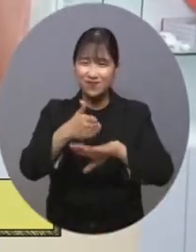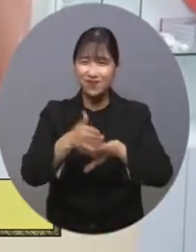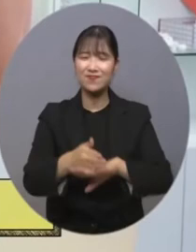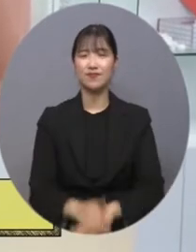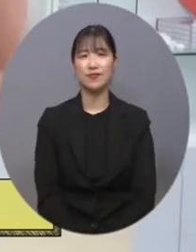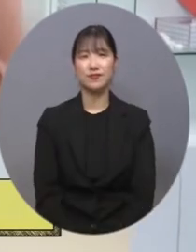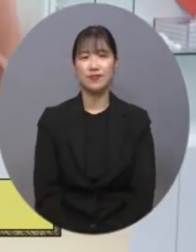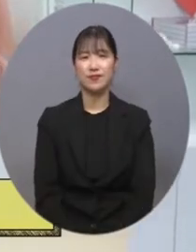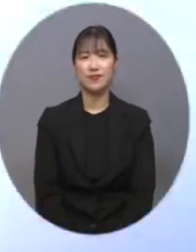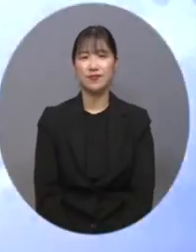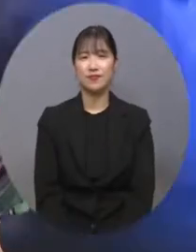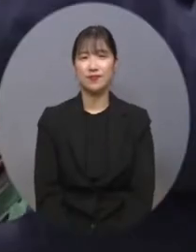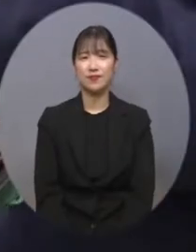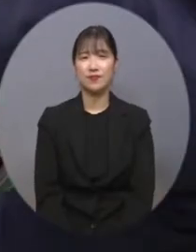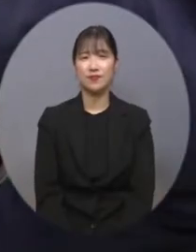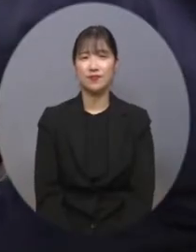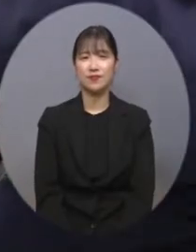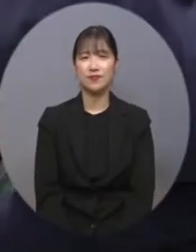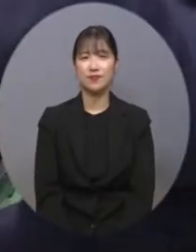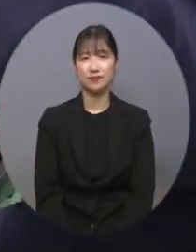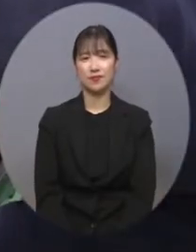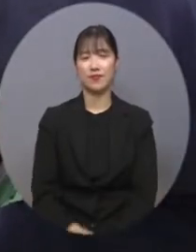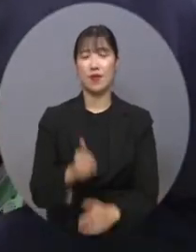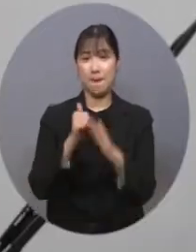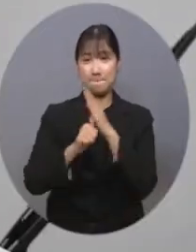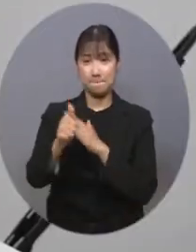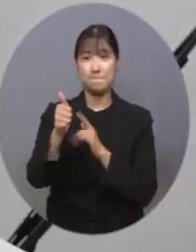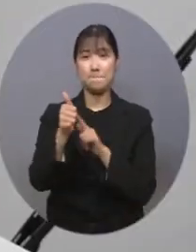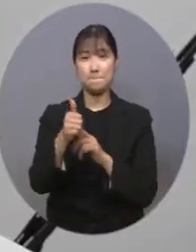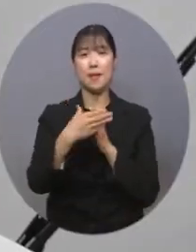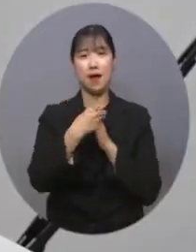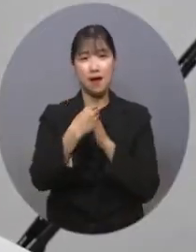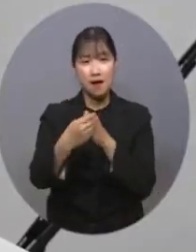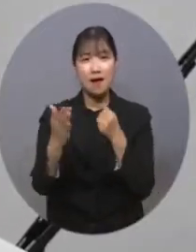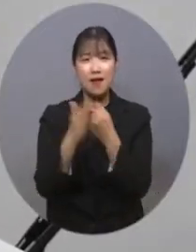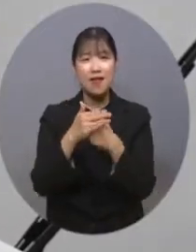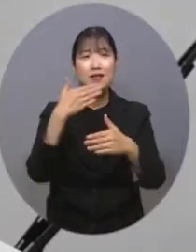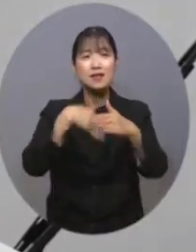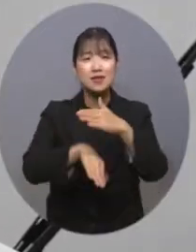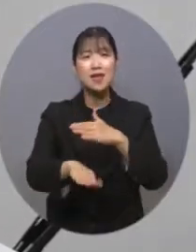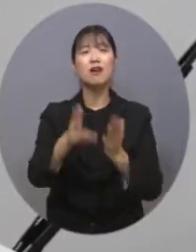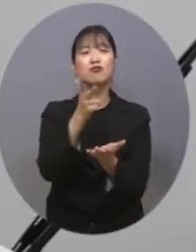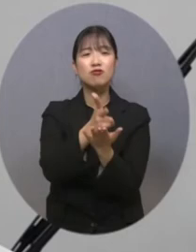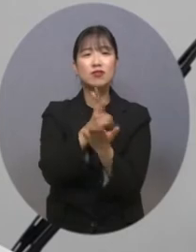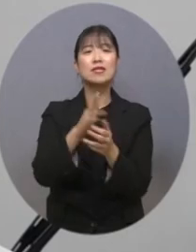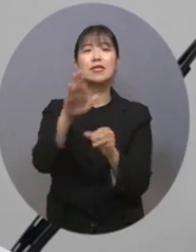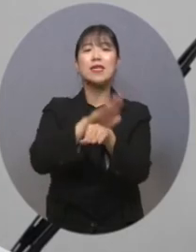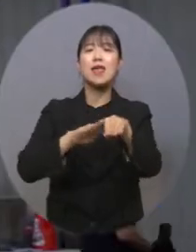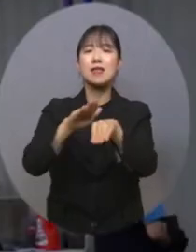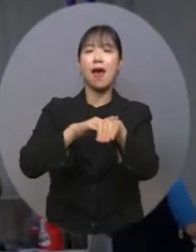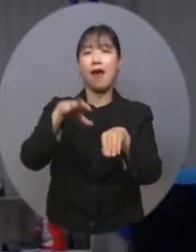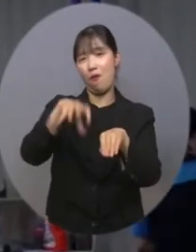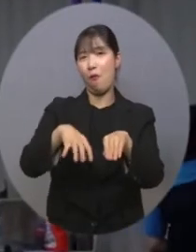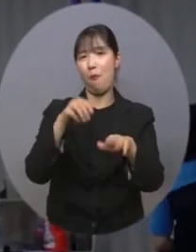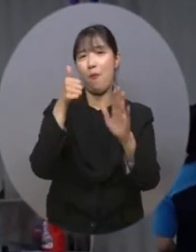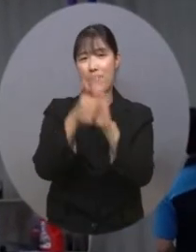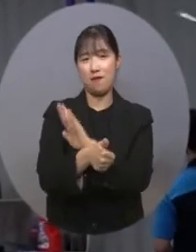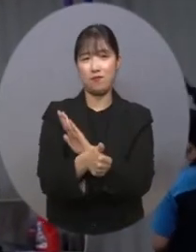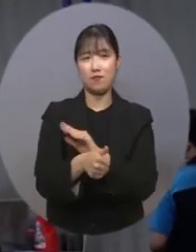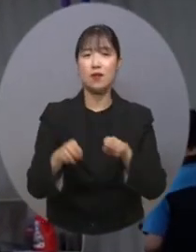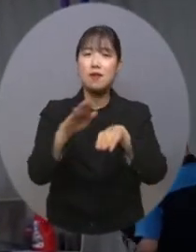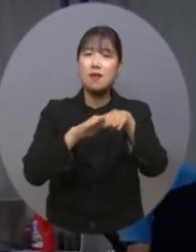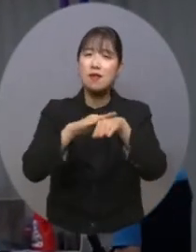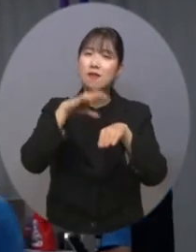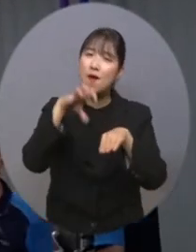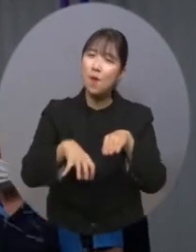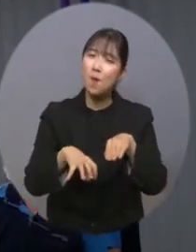감사합니다. 네. 대표님의 안내로 저희는 지하 주차장에 위치한 세차장을 방문했습니다. 세차장에서는